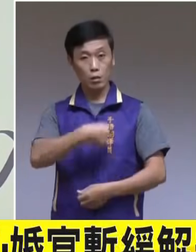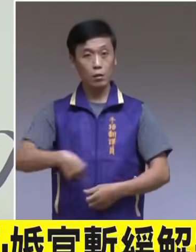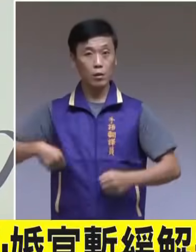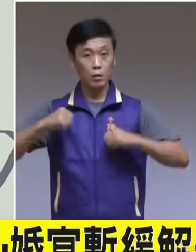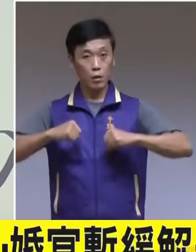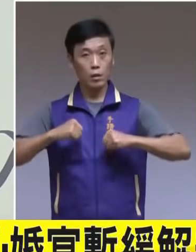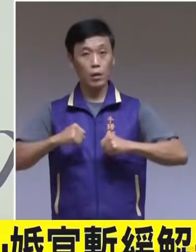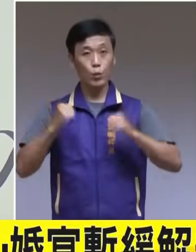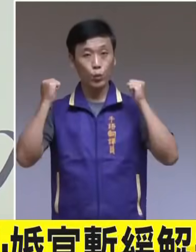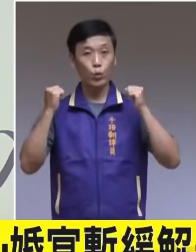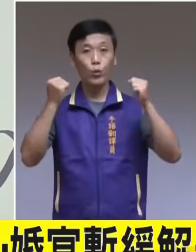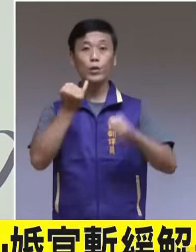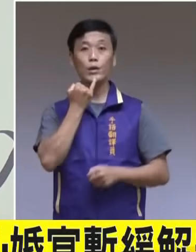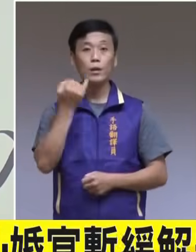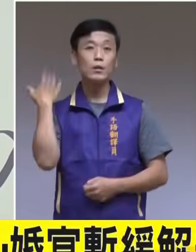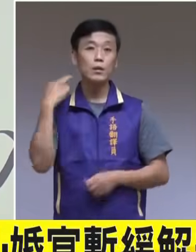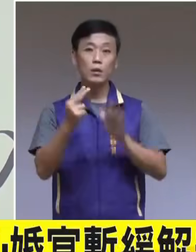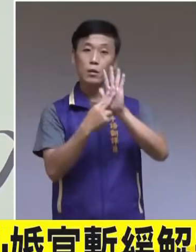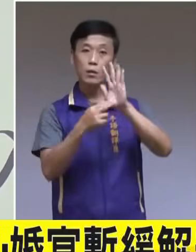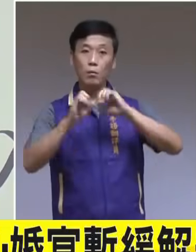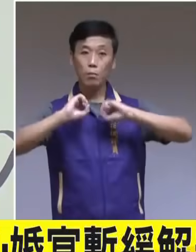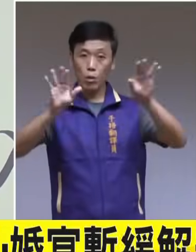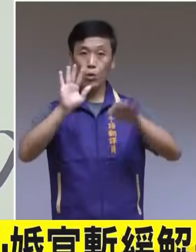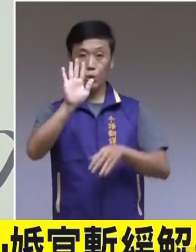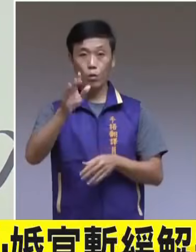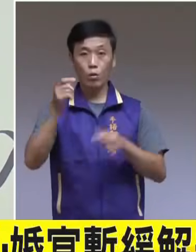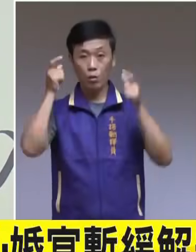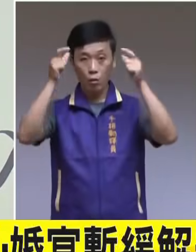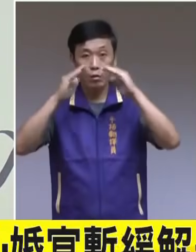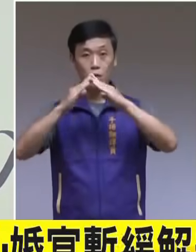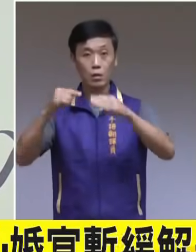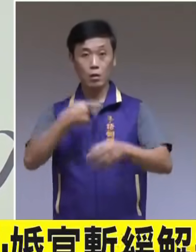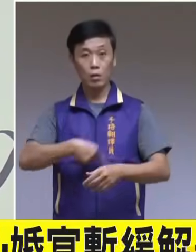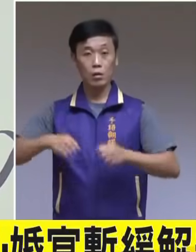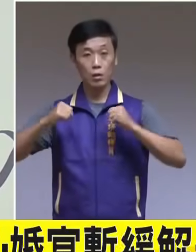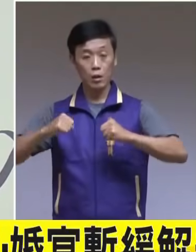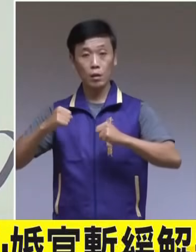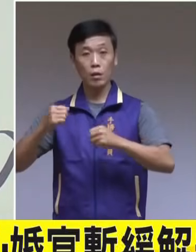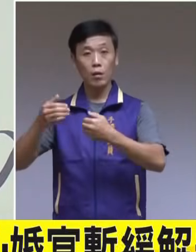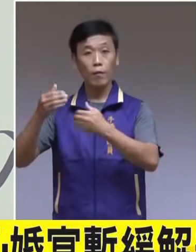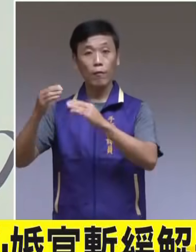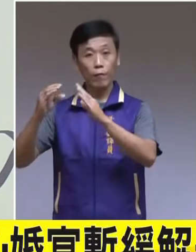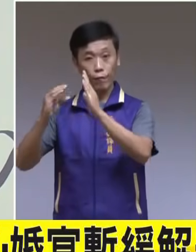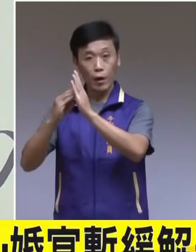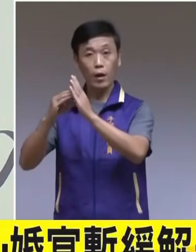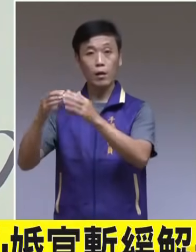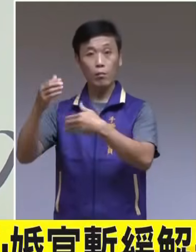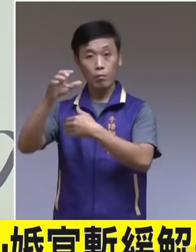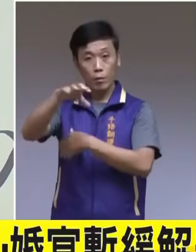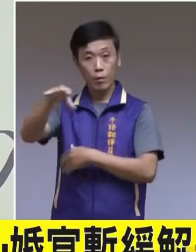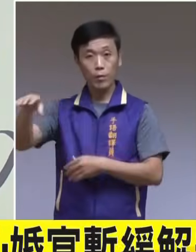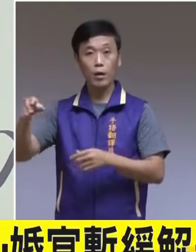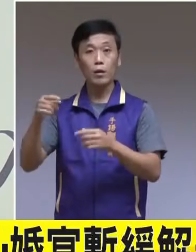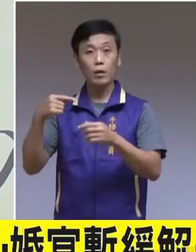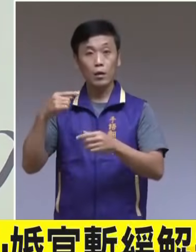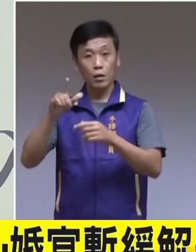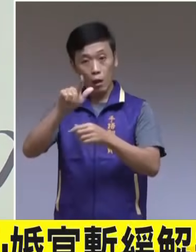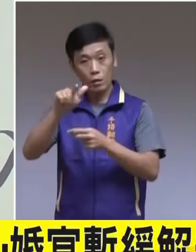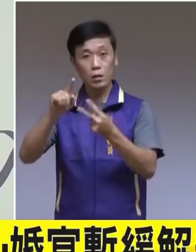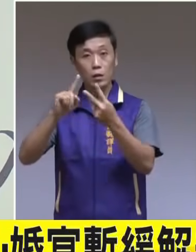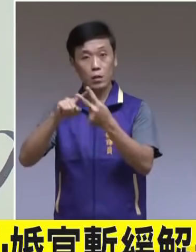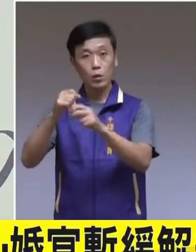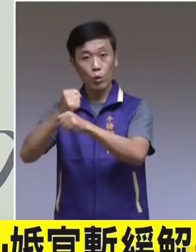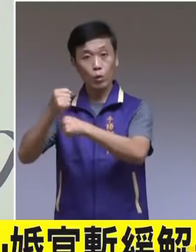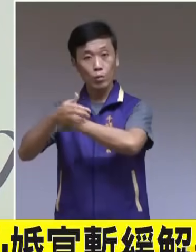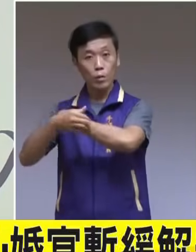也之前也跟大家报告过，我们高雄市健身房的部分几乎所有的我们的健身教练跟工作人员我们都已经